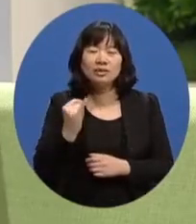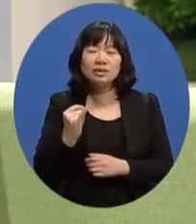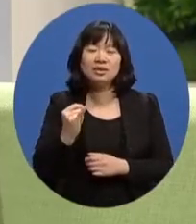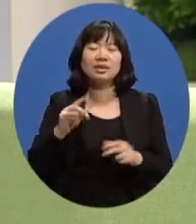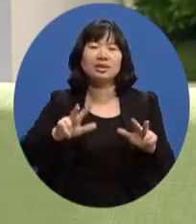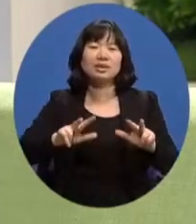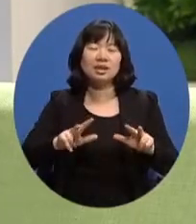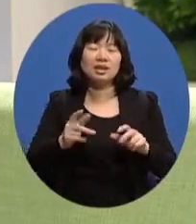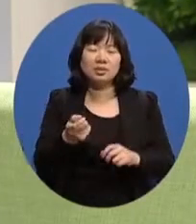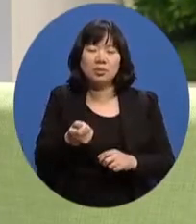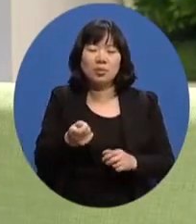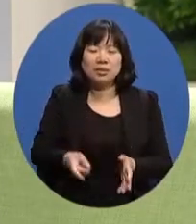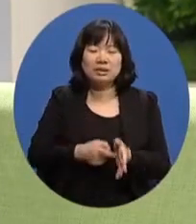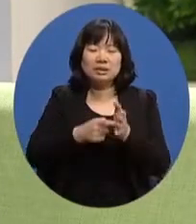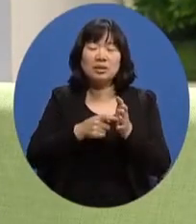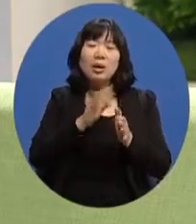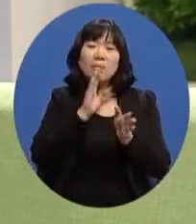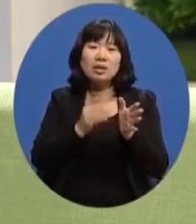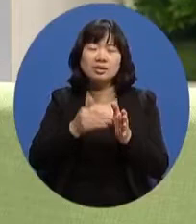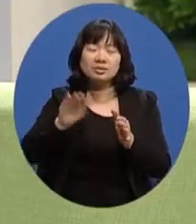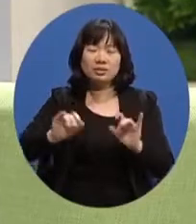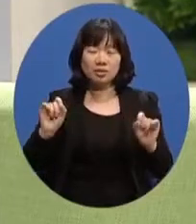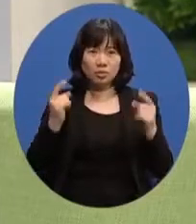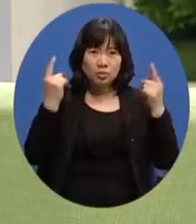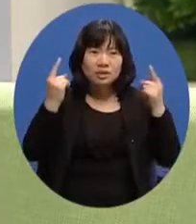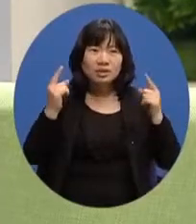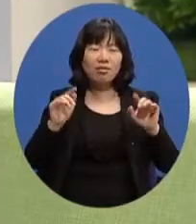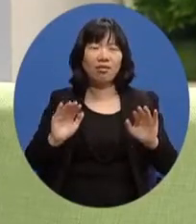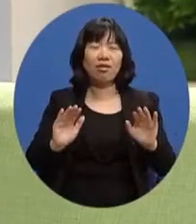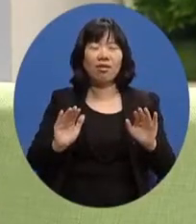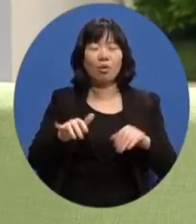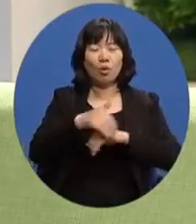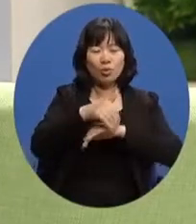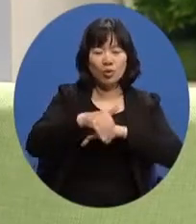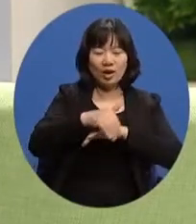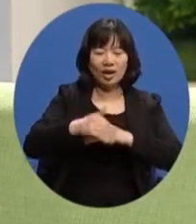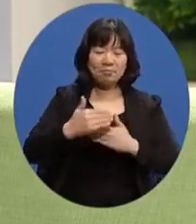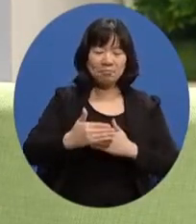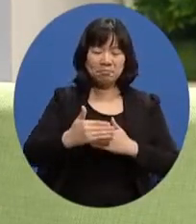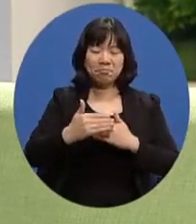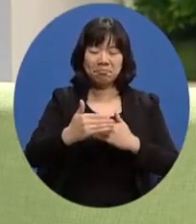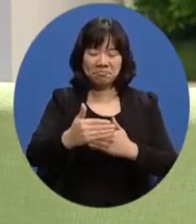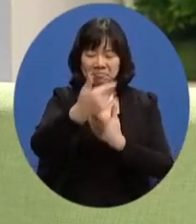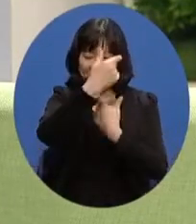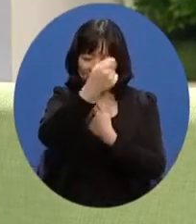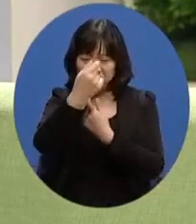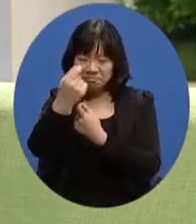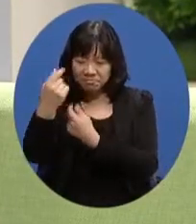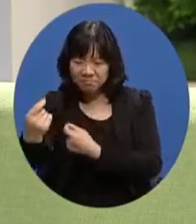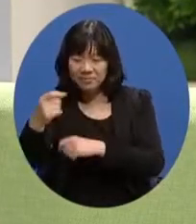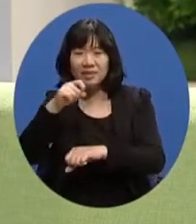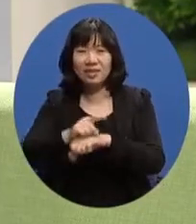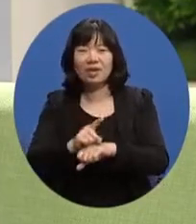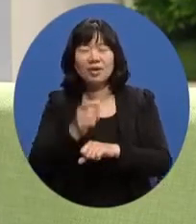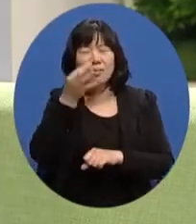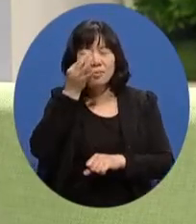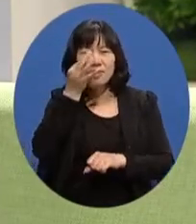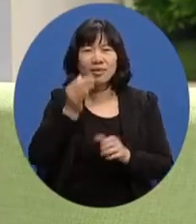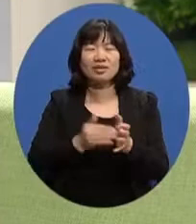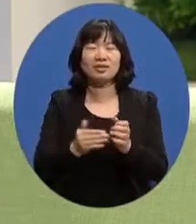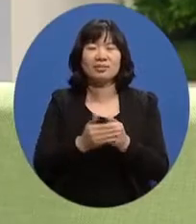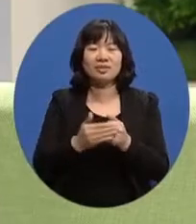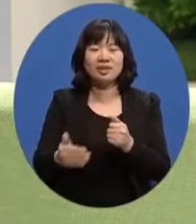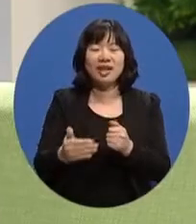이제 약간 급하시기도 한데 또 동시에 굉장히 계획적으로 해야 되는 그런 경향이 많이 엿보여요.